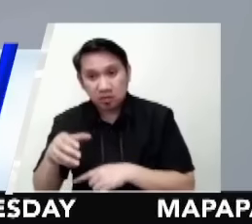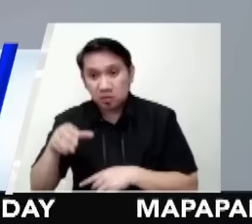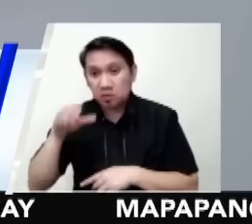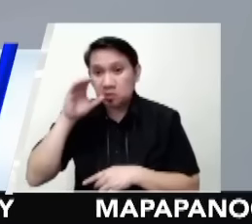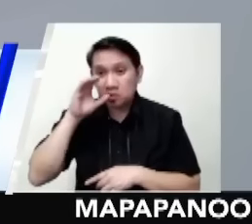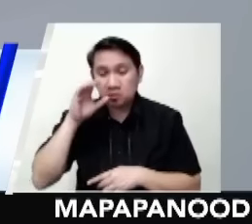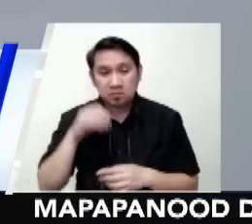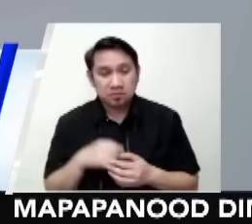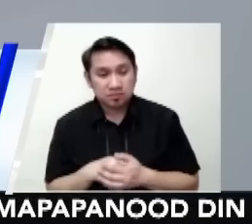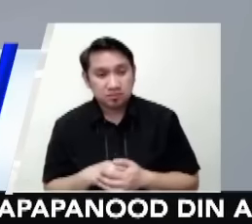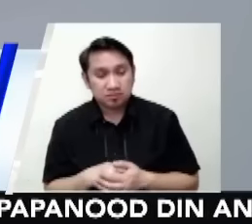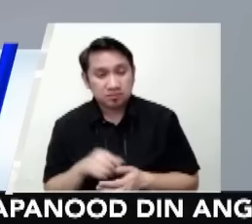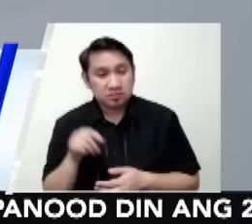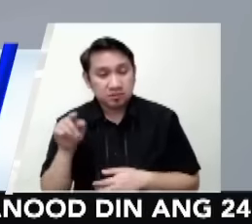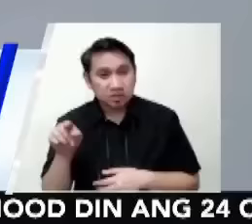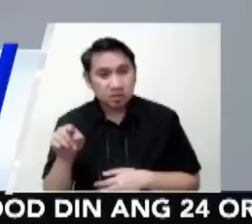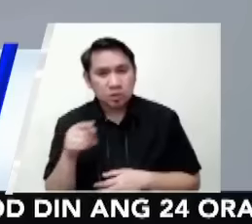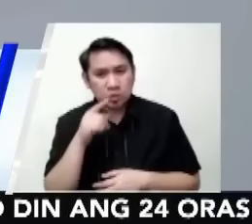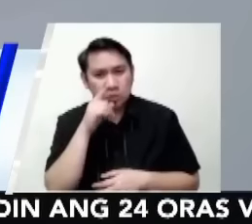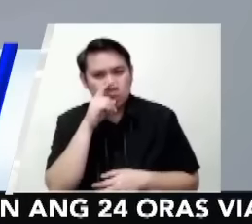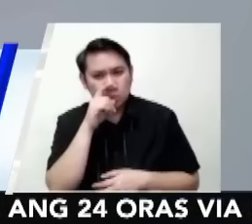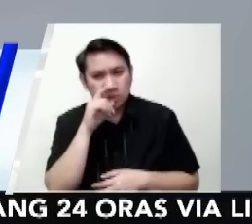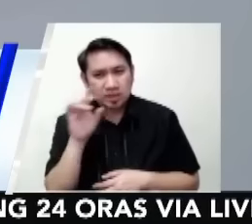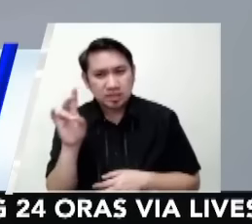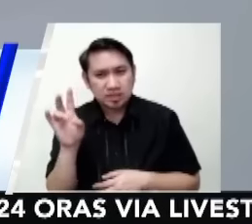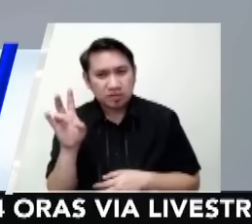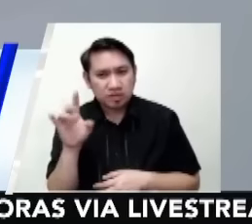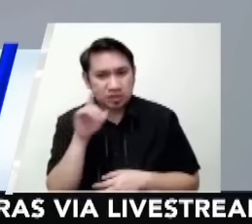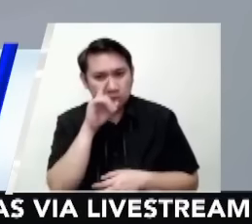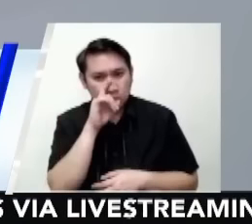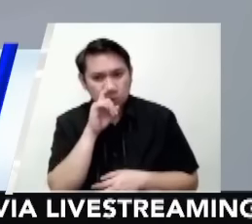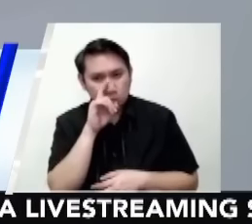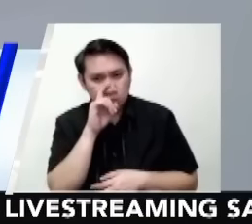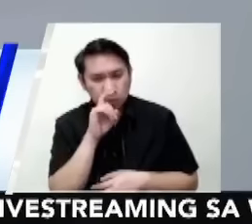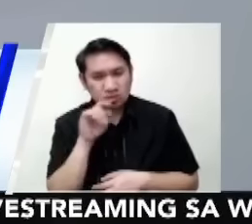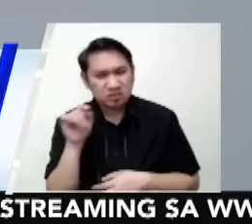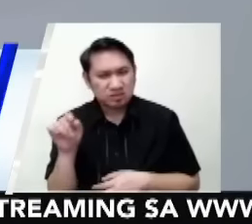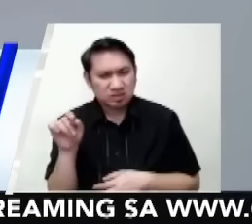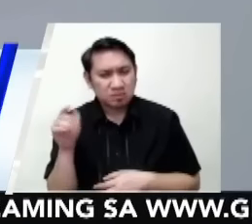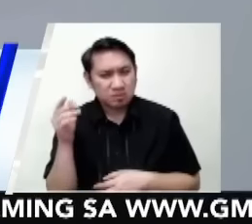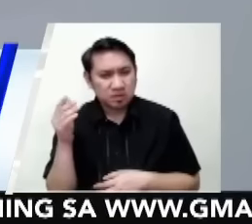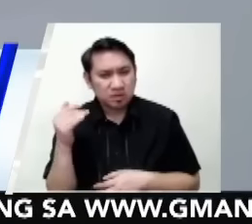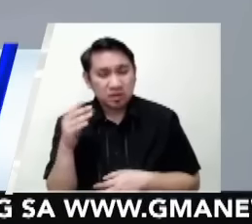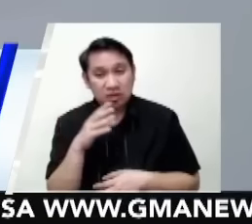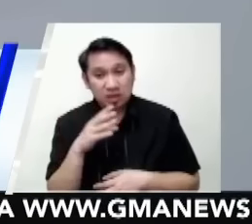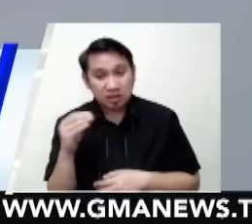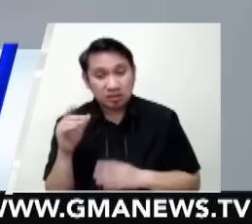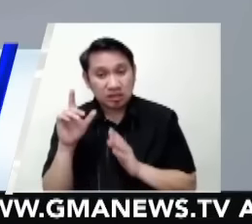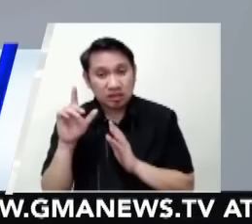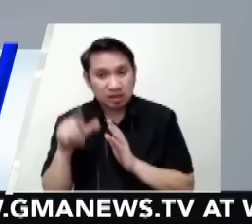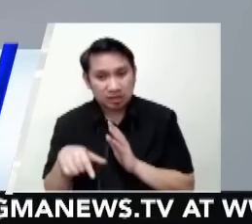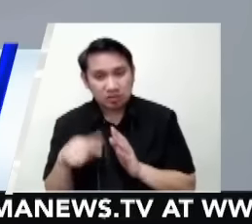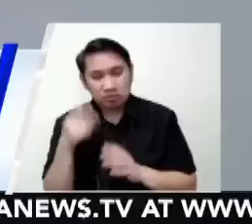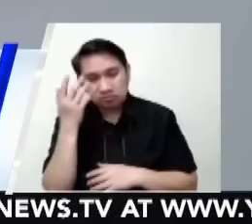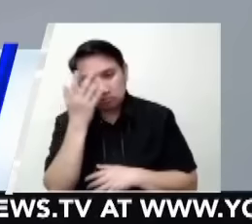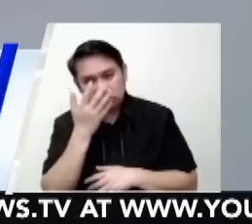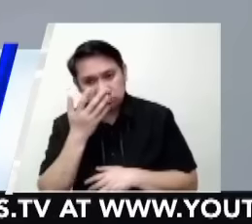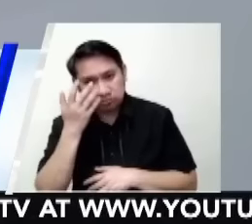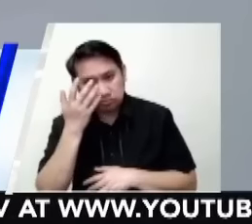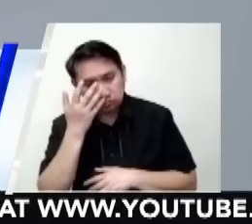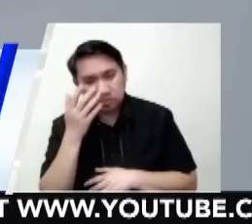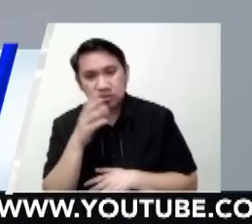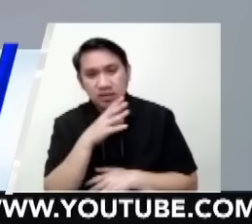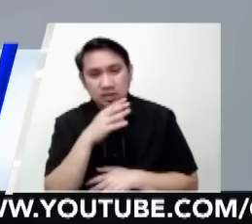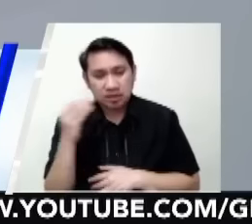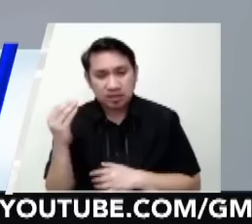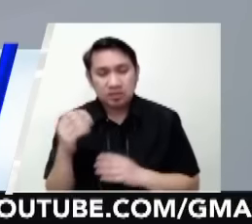then 17 years old. At unfortunately nga, nawalan siya ng malay at ayun,